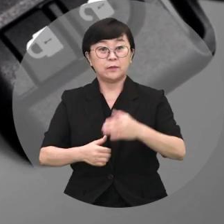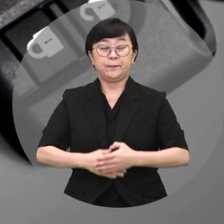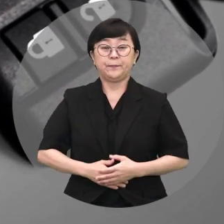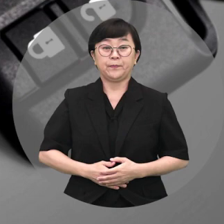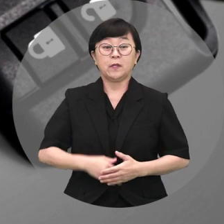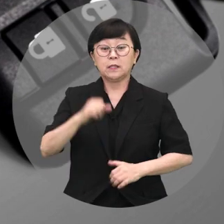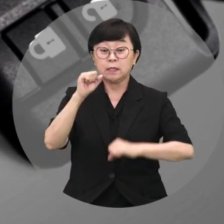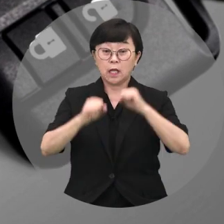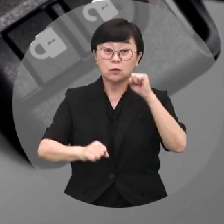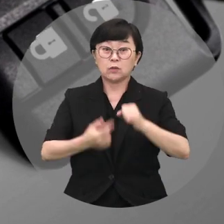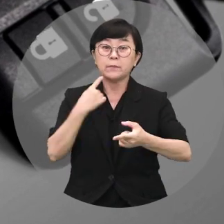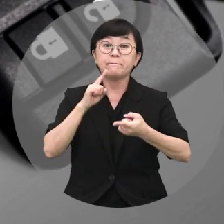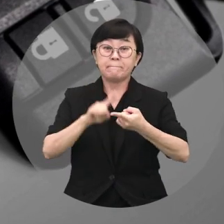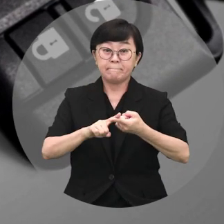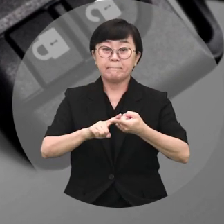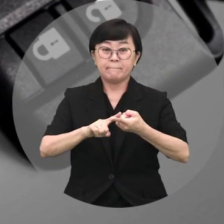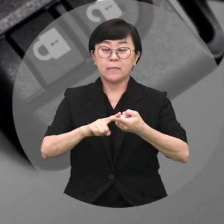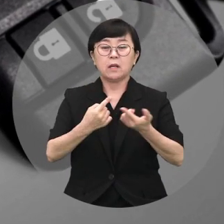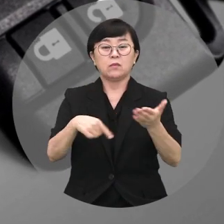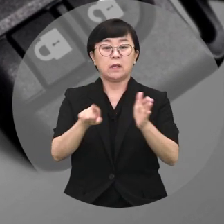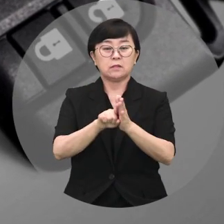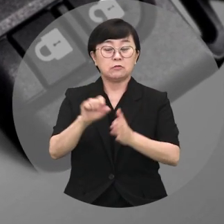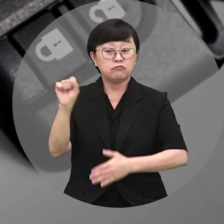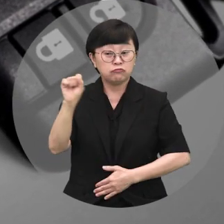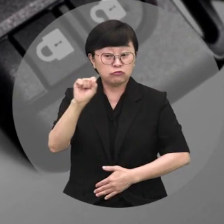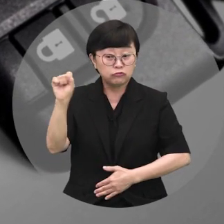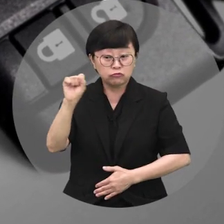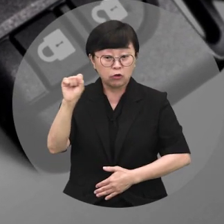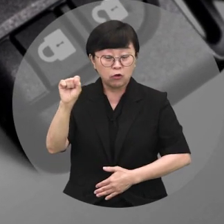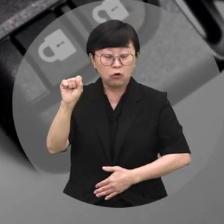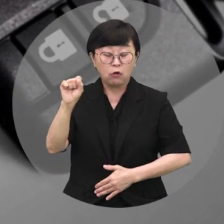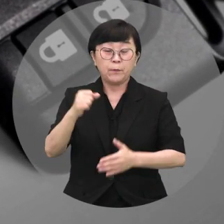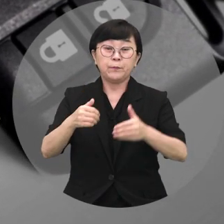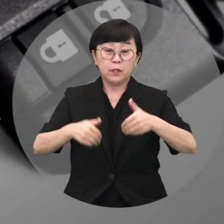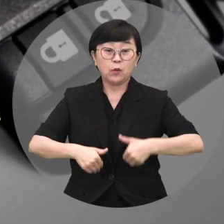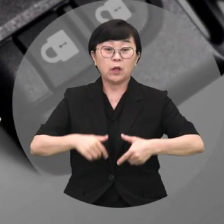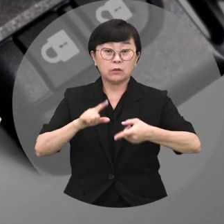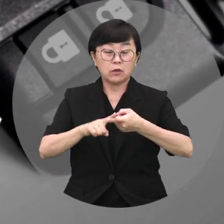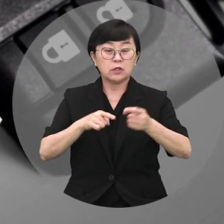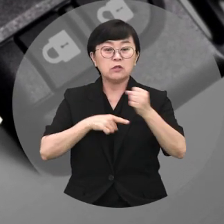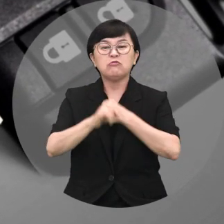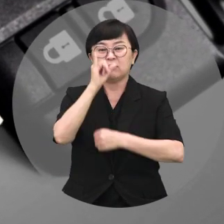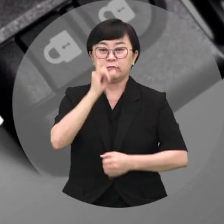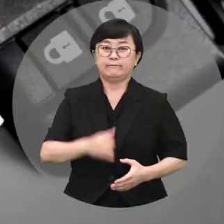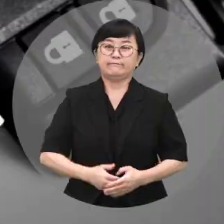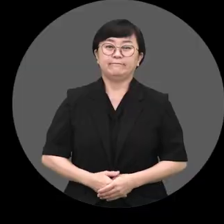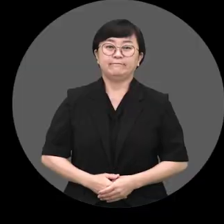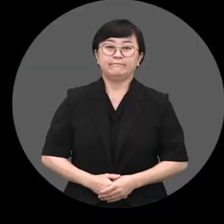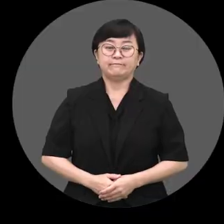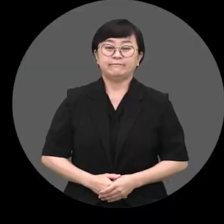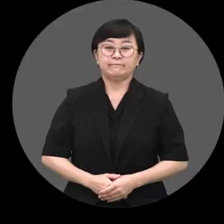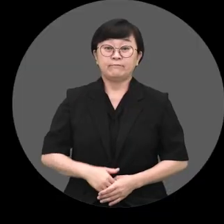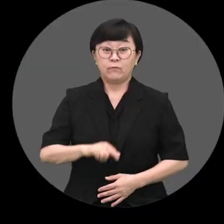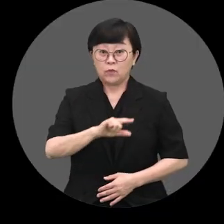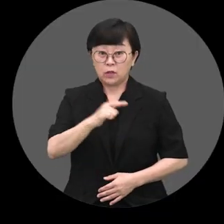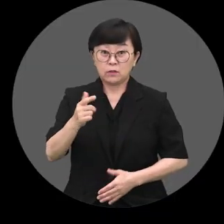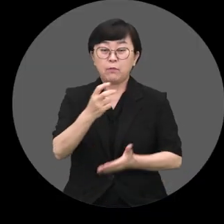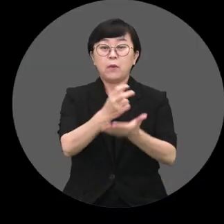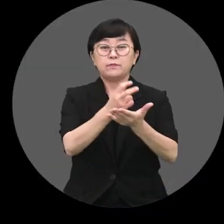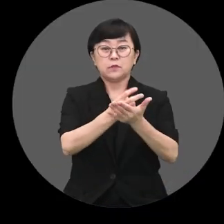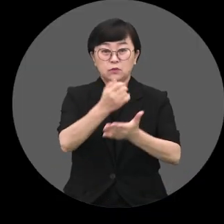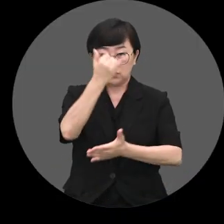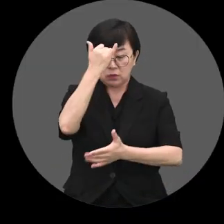그 행동을 정당화하기 위해 음주운전을 할 수밖에 없는 여러 가지 이유들을 찾곤 합니다. 이렇게